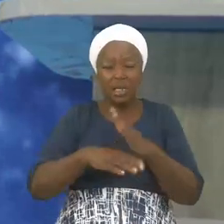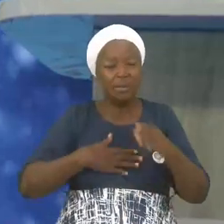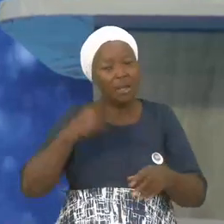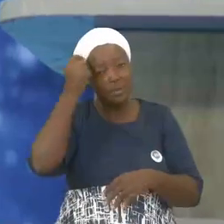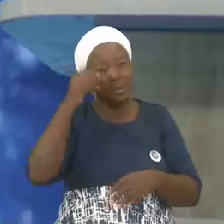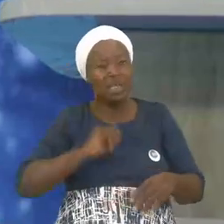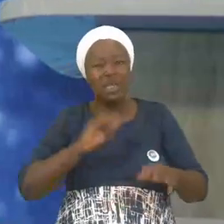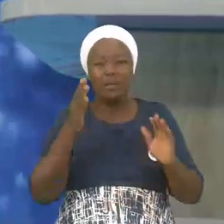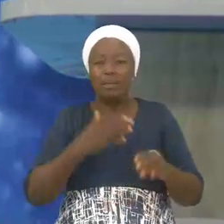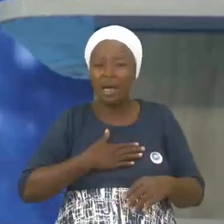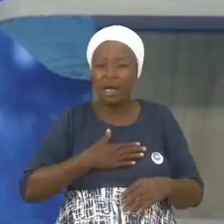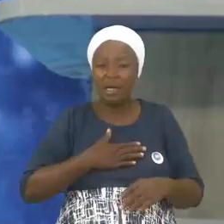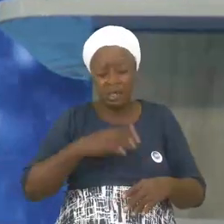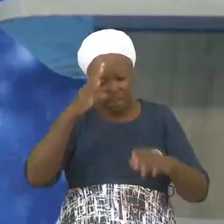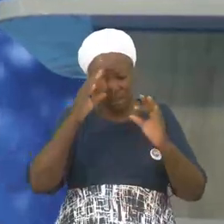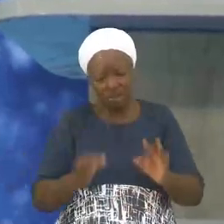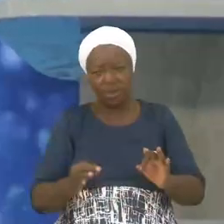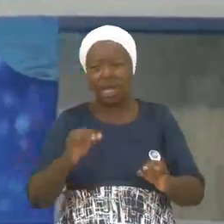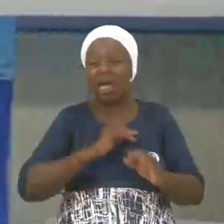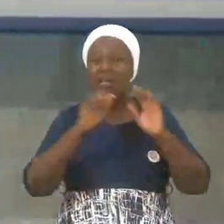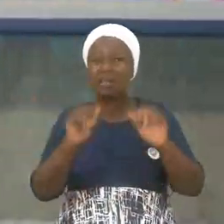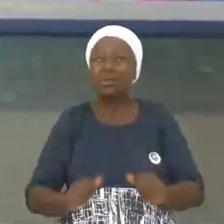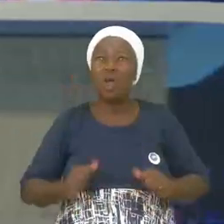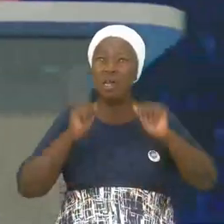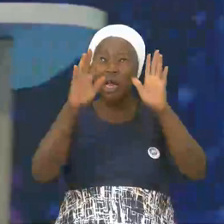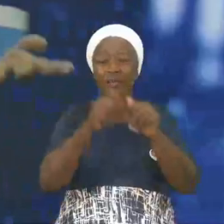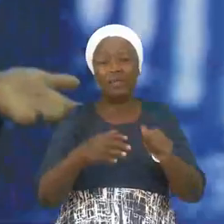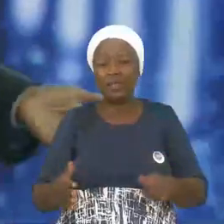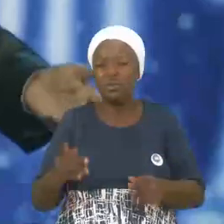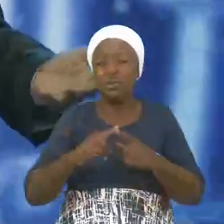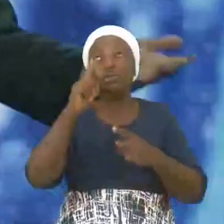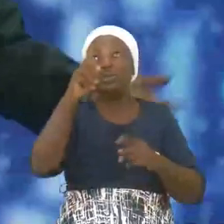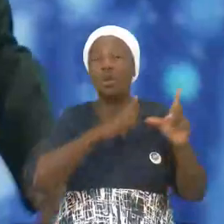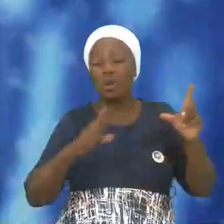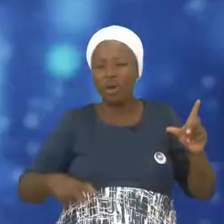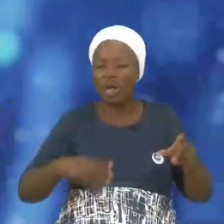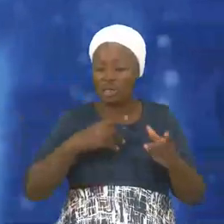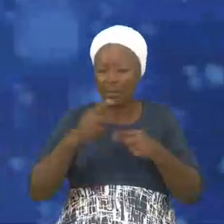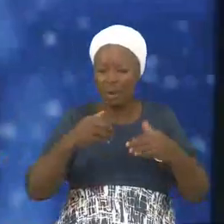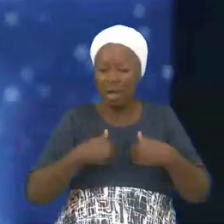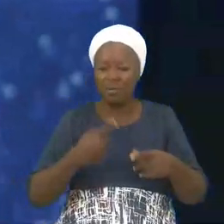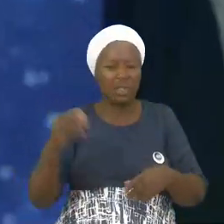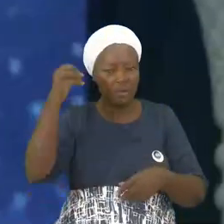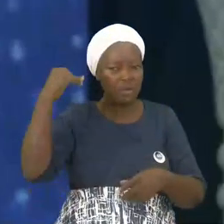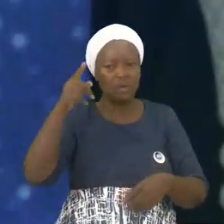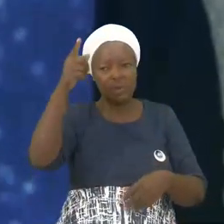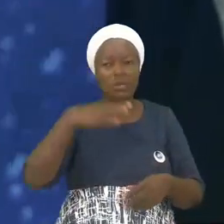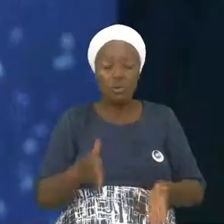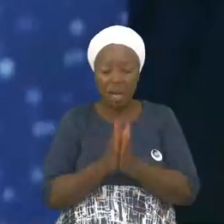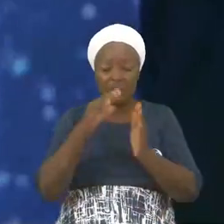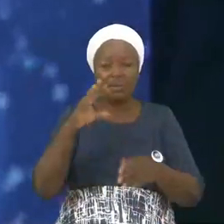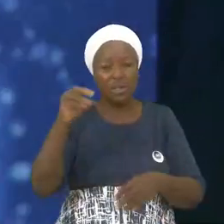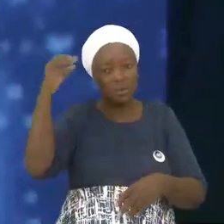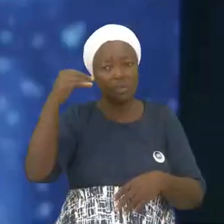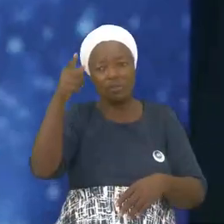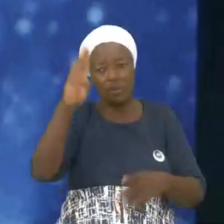J'abandonne tout. Dans mon esprit, dans ma prière, dans mes pensées, dans ma décision, j'abandonne tout. Et